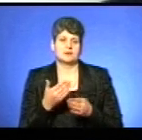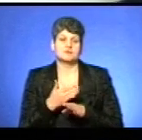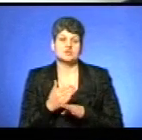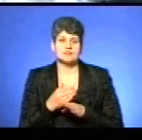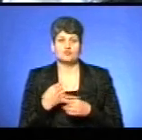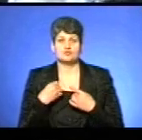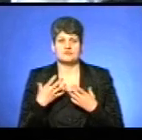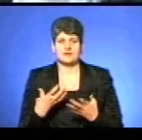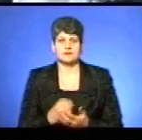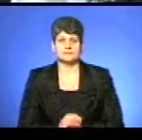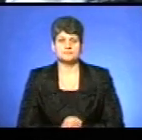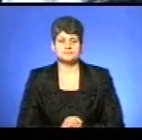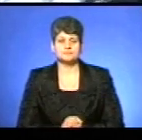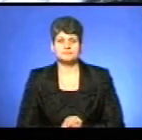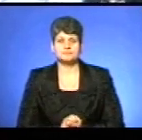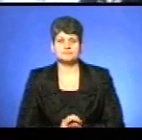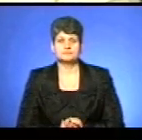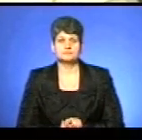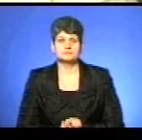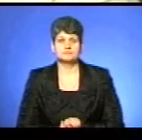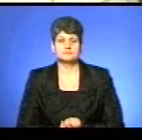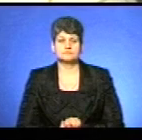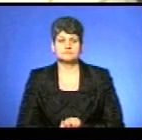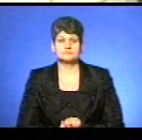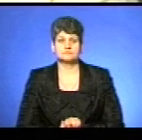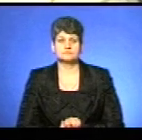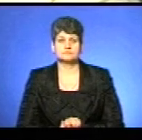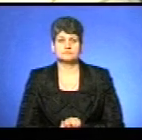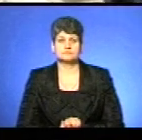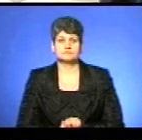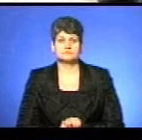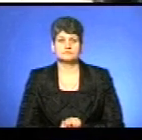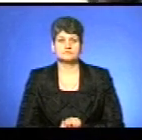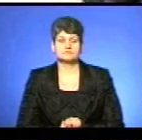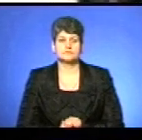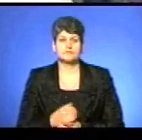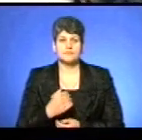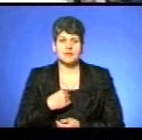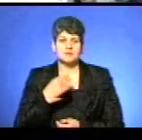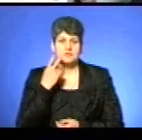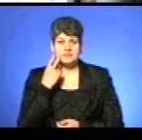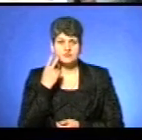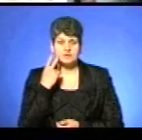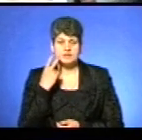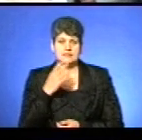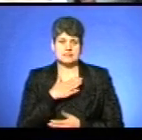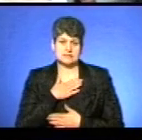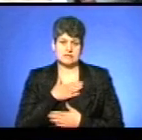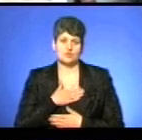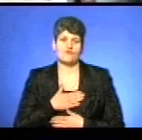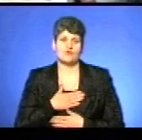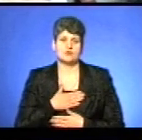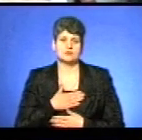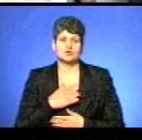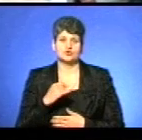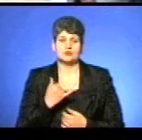частинку свята. Потім роздрукуємо всім фотографії. Ми завжди задоволені,